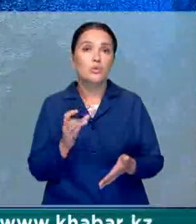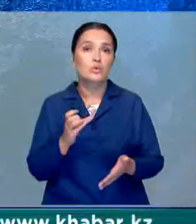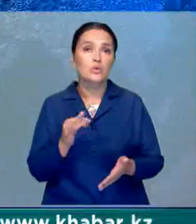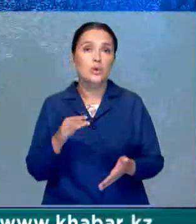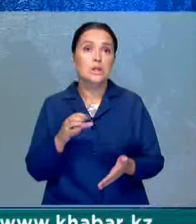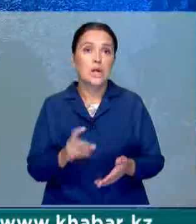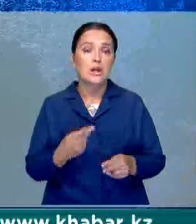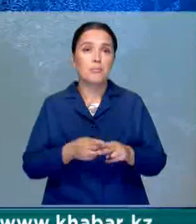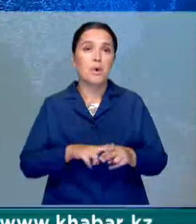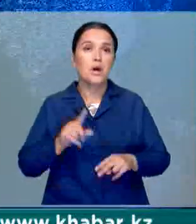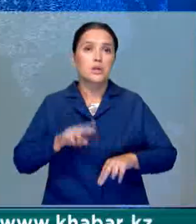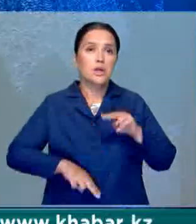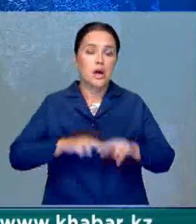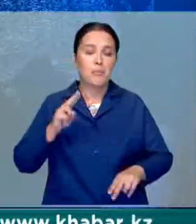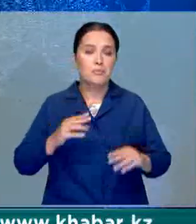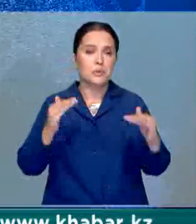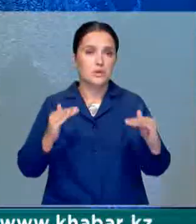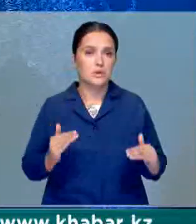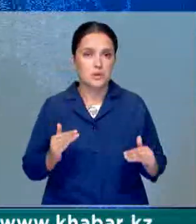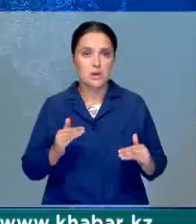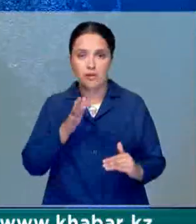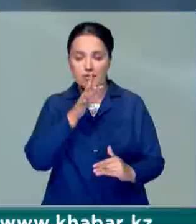Нур-Султан темп возведения жилья снизился.